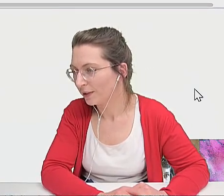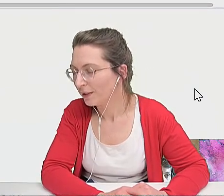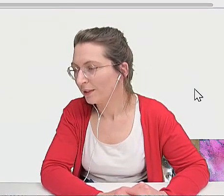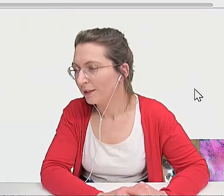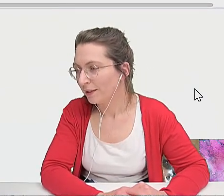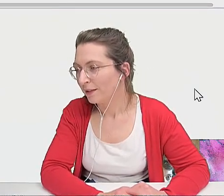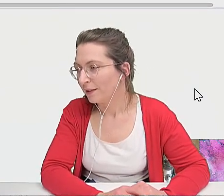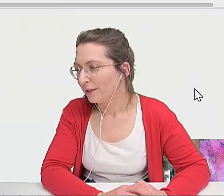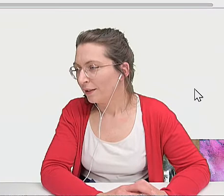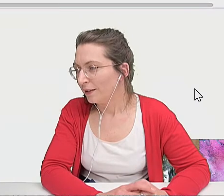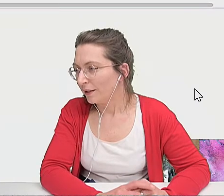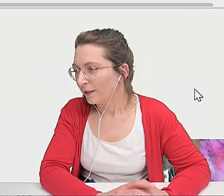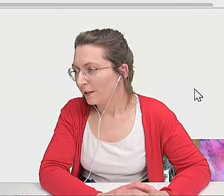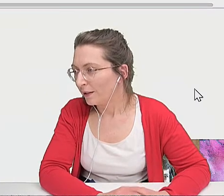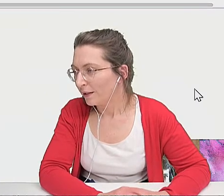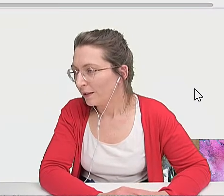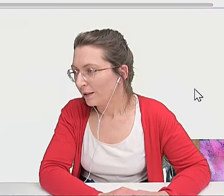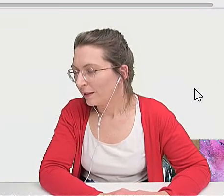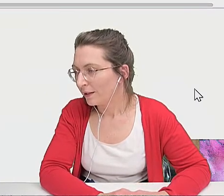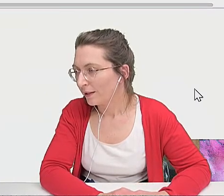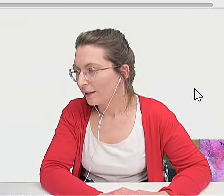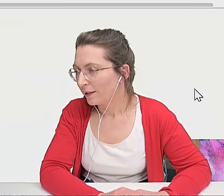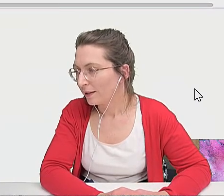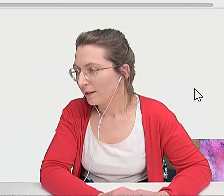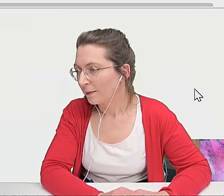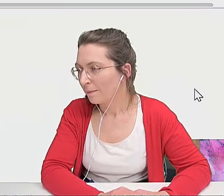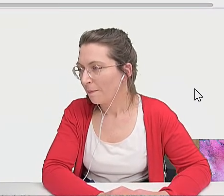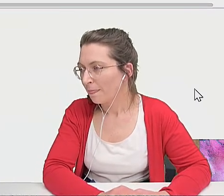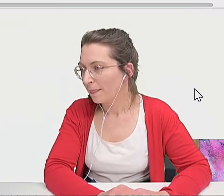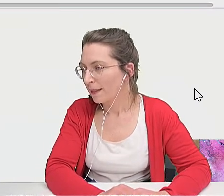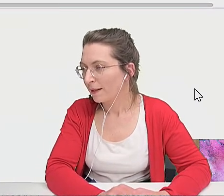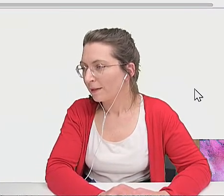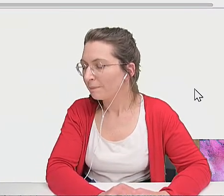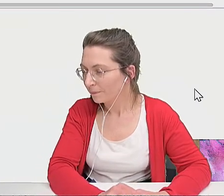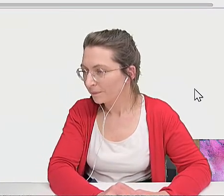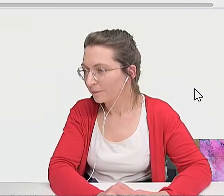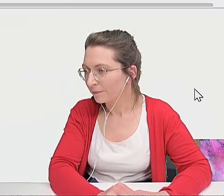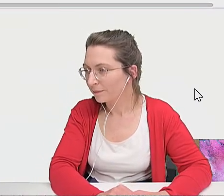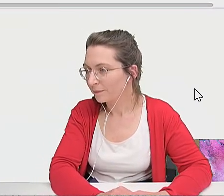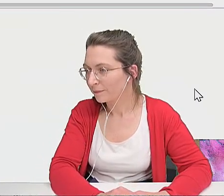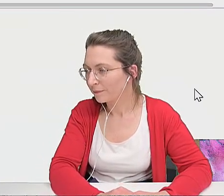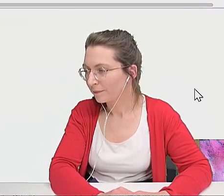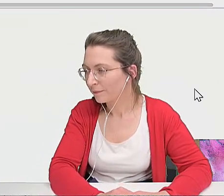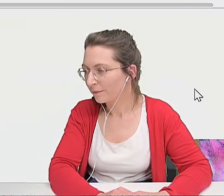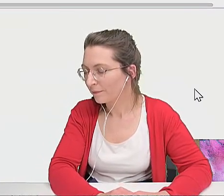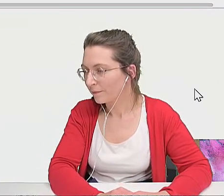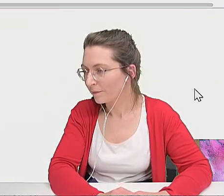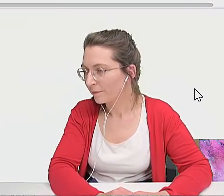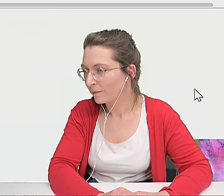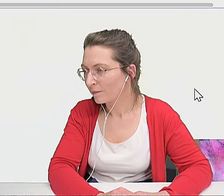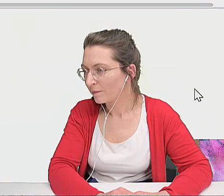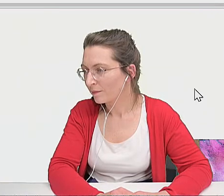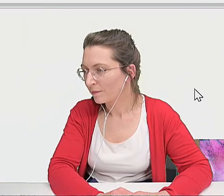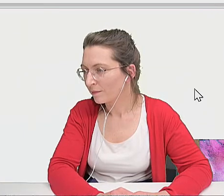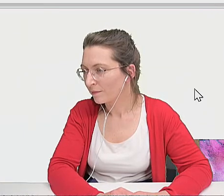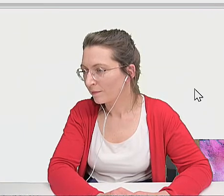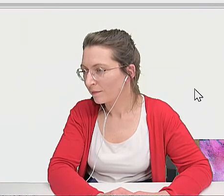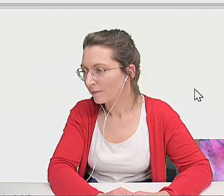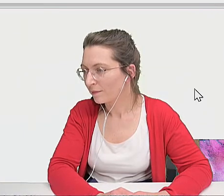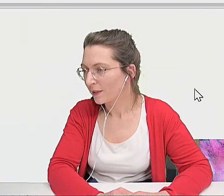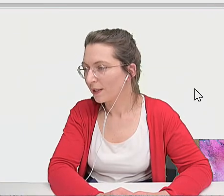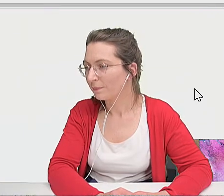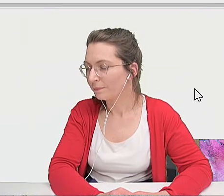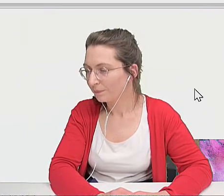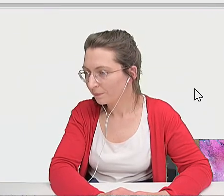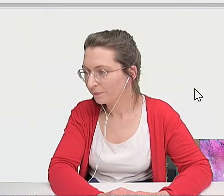schön. Und eine Sache, auf die ich jetzt noch, ganz kurz zeigen möchte, ist, dass wir die ganzen Aufgaben immer in drei verschiedenen